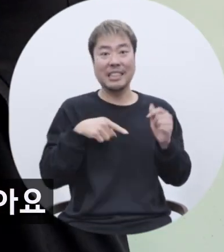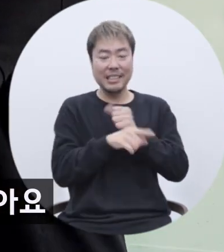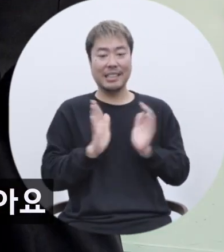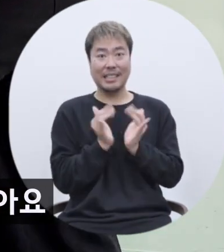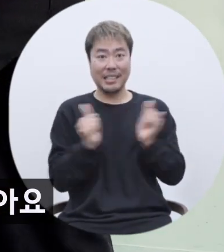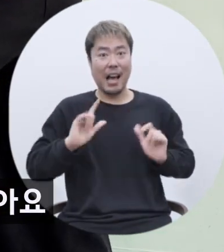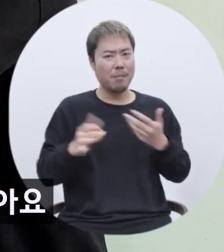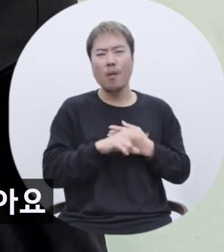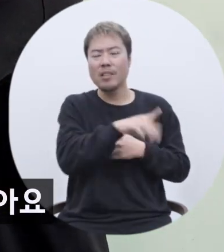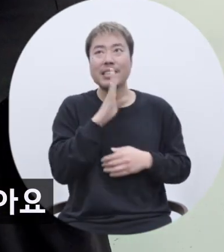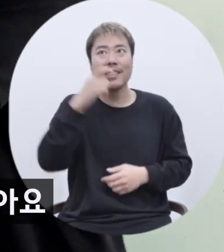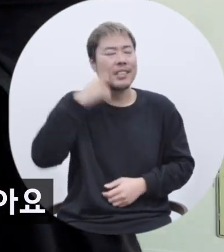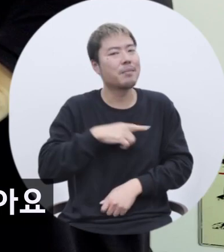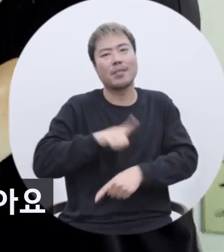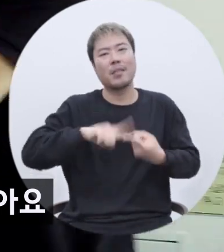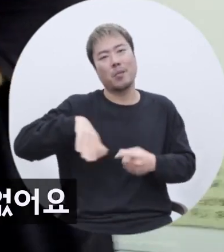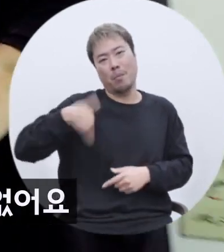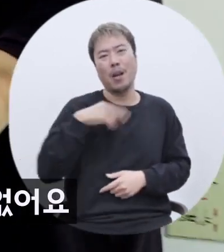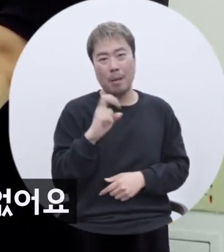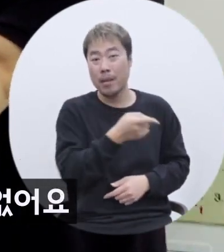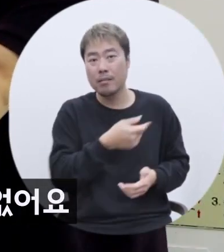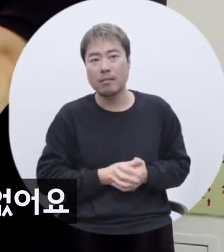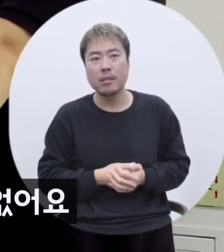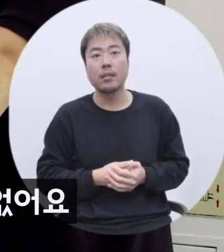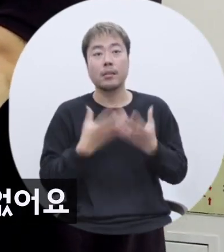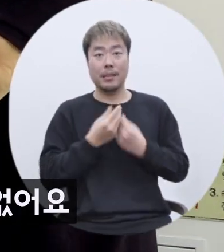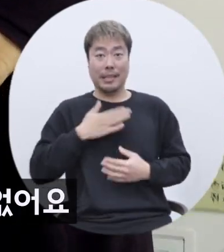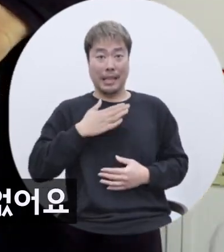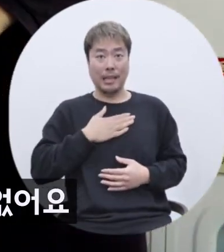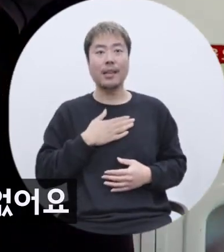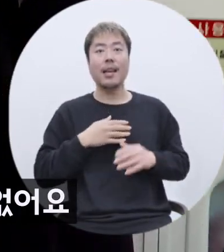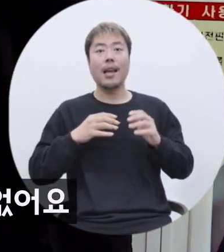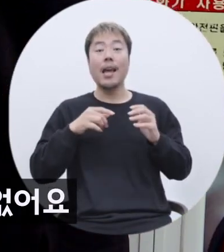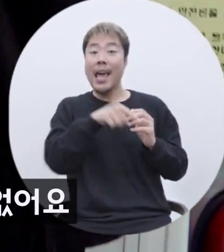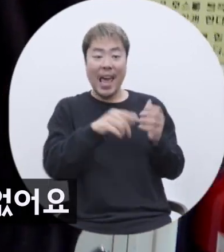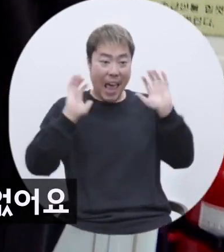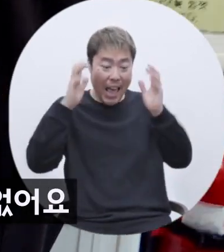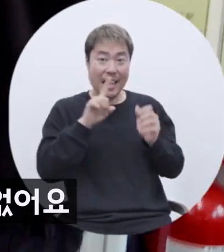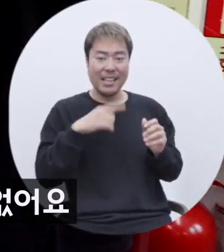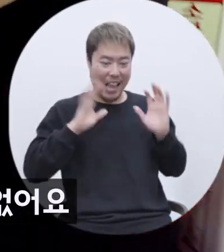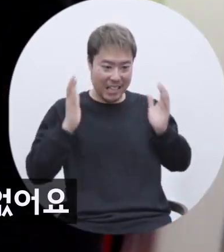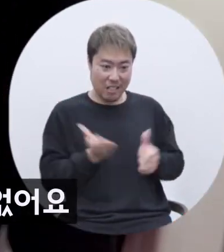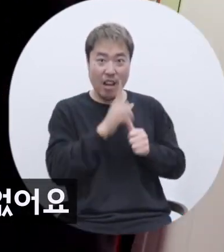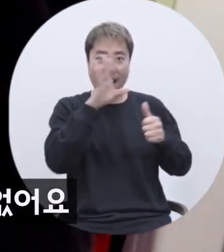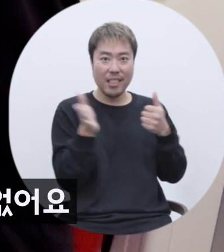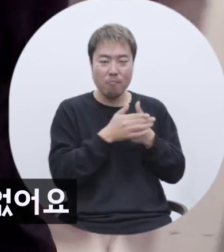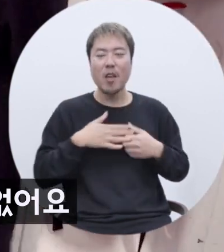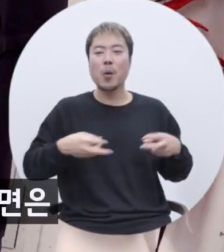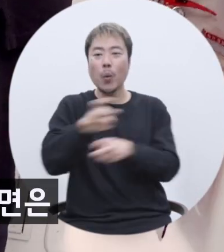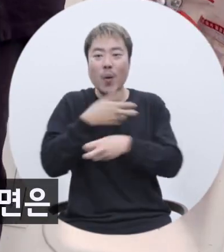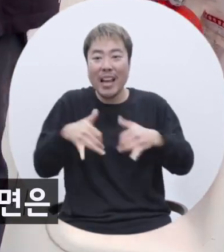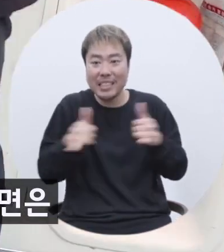되지 않으면 쉽지는 않은 것 같아요. 저는 이제 아이들이 교통약자라는 생각을 해본 적이 없어요.